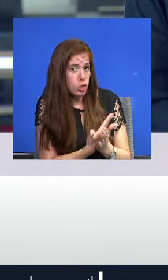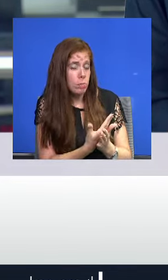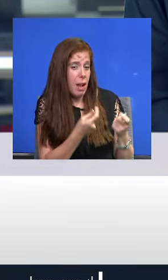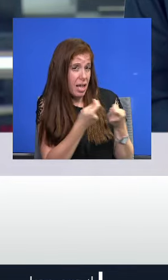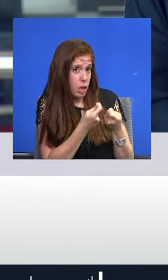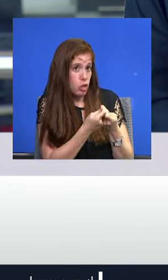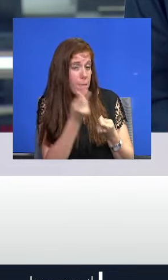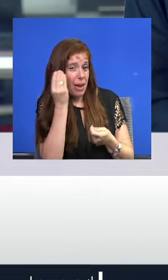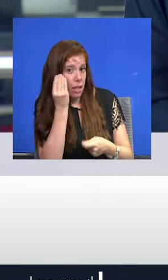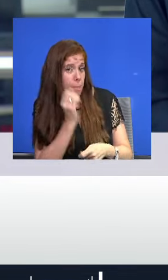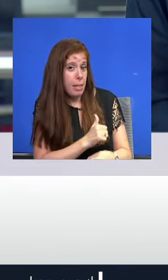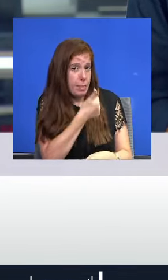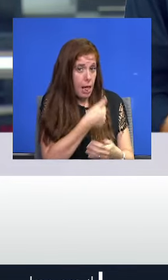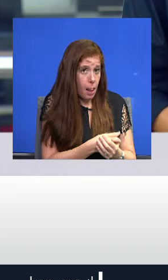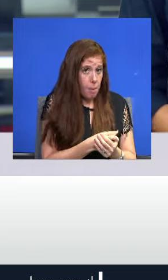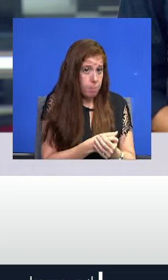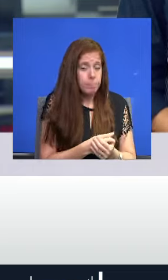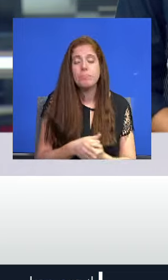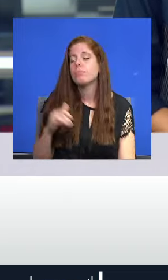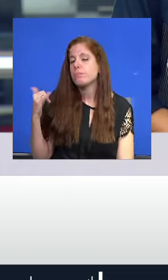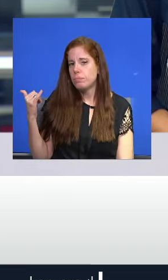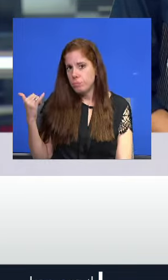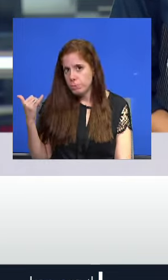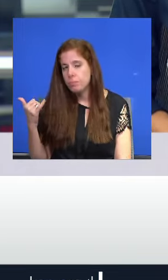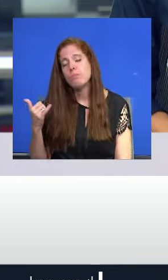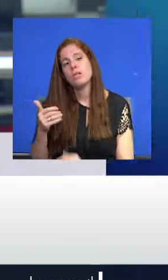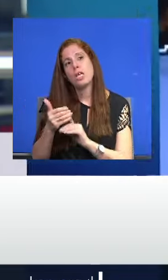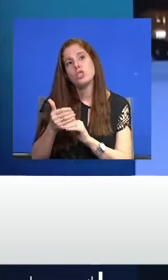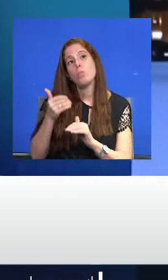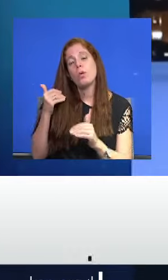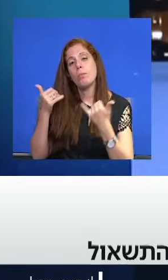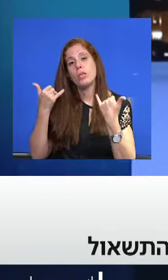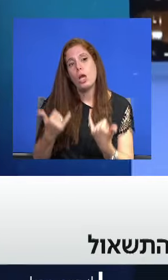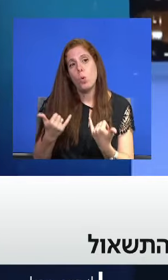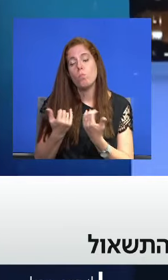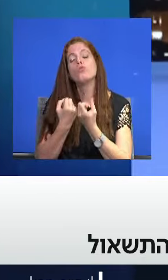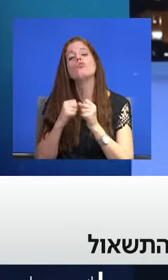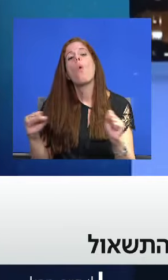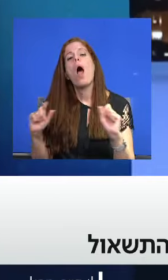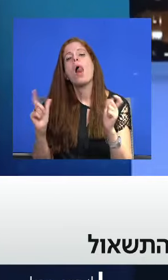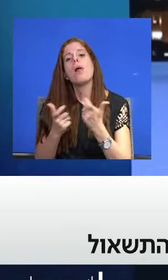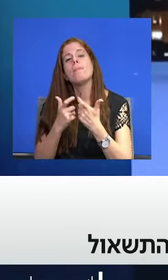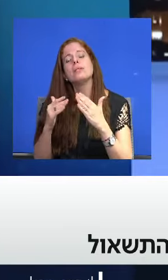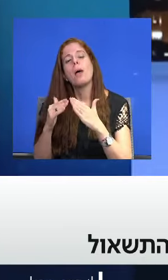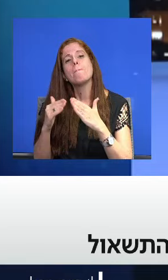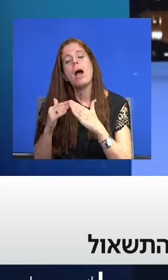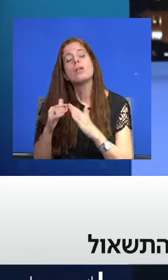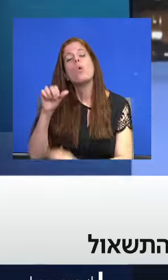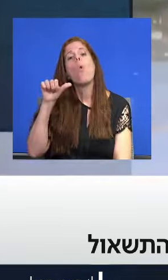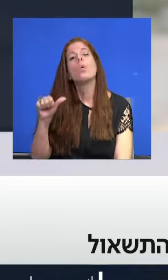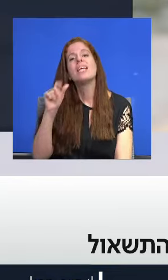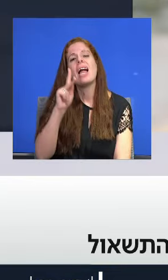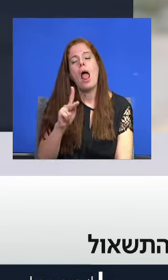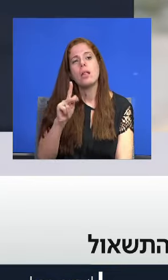למנהל. כן, מיכל, אז מוקדם יותר היום שוחרר למעצר בית אודי קליין, המנהל